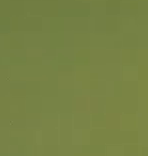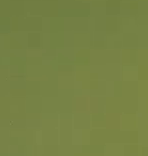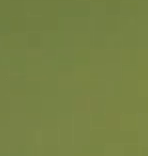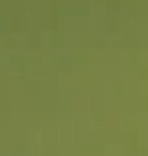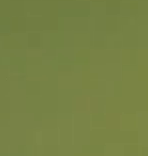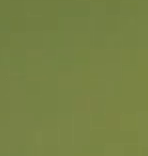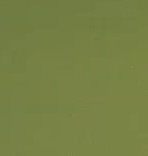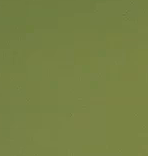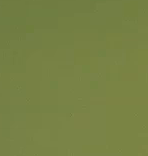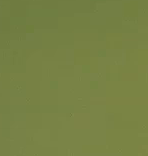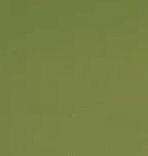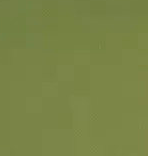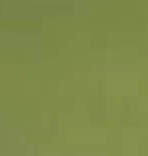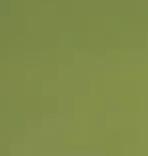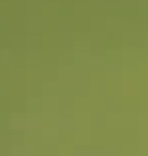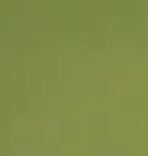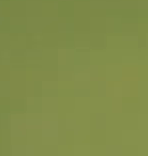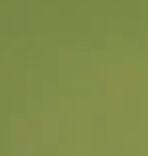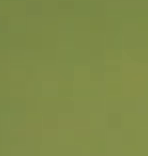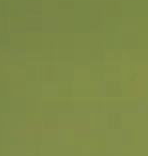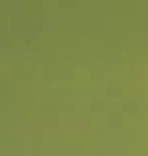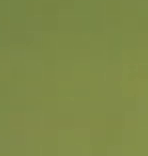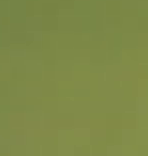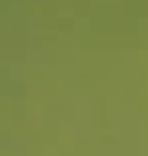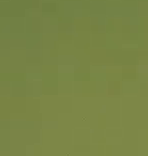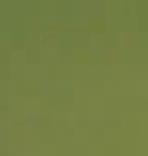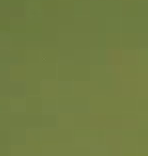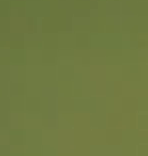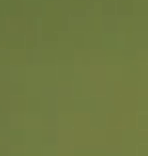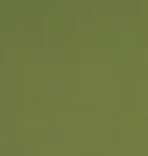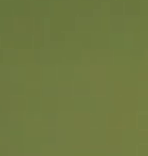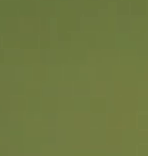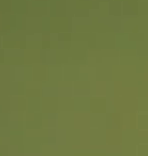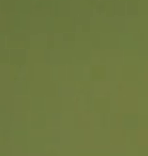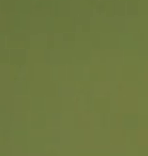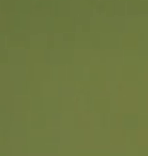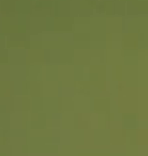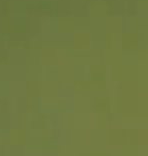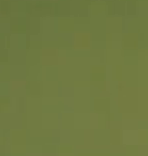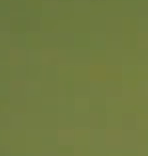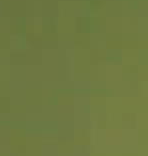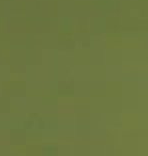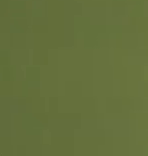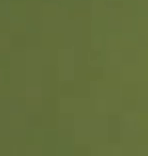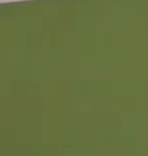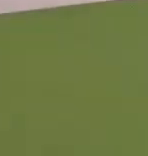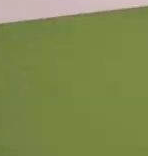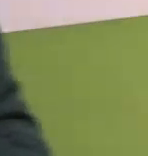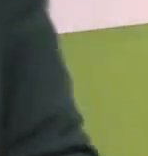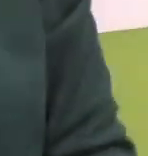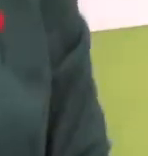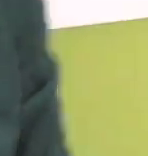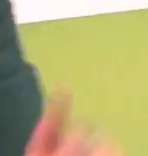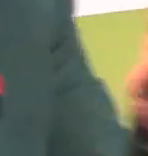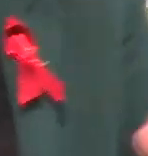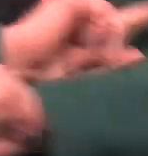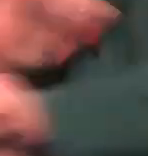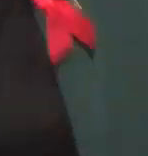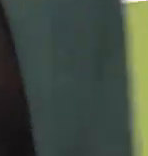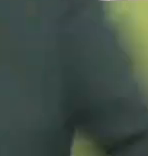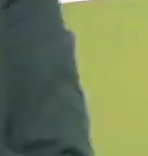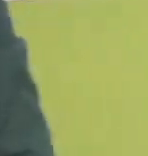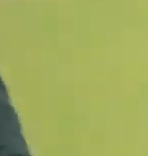Aber leider muss ich sagen, ich finde das sehr schade, dass ich im Vorfeld mit euch Grünen und nicht diskutieren konnte. Ich konnte mich mit